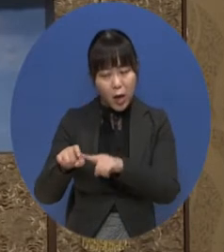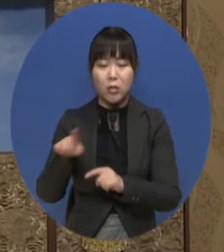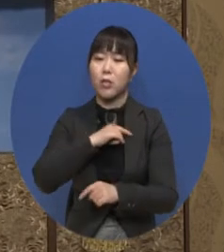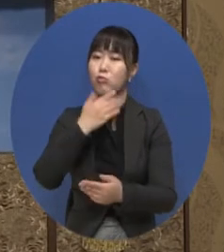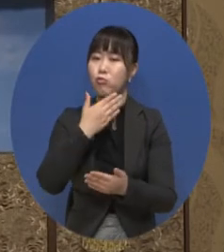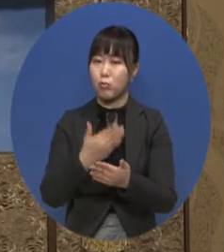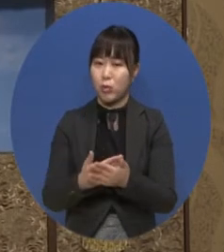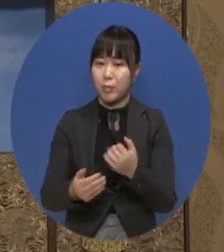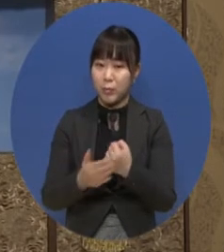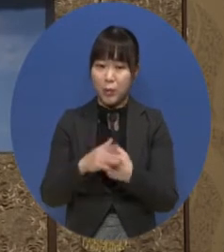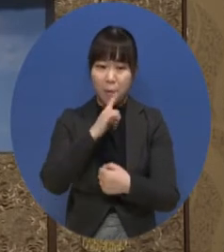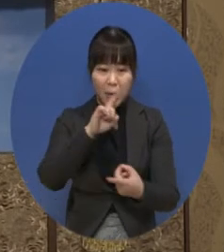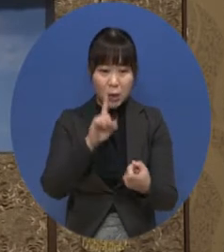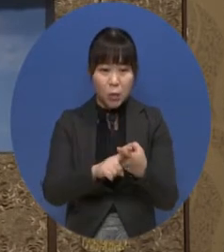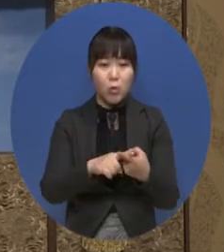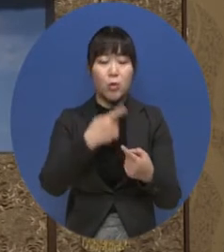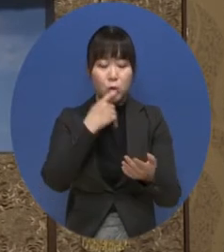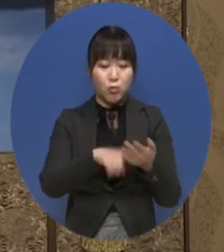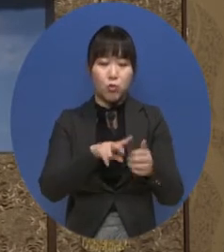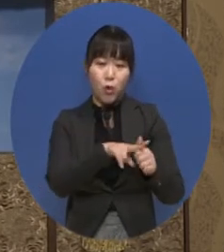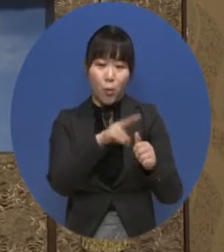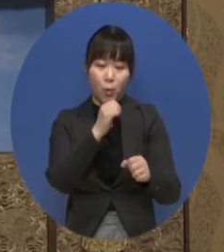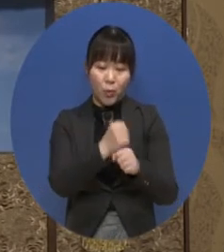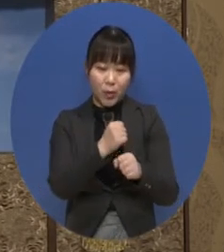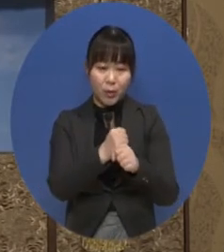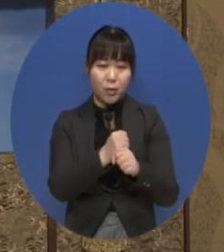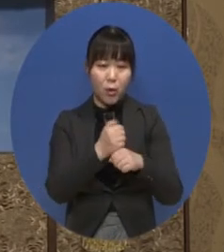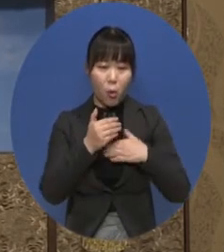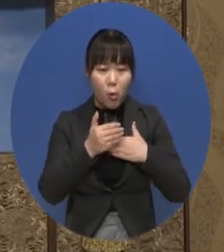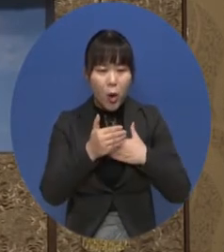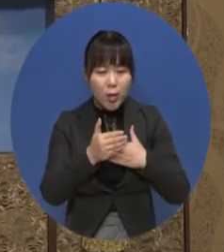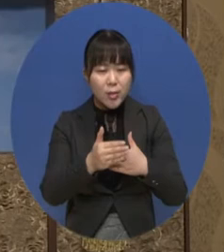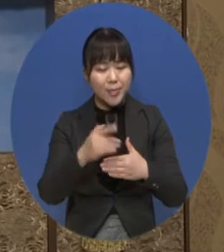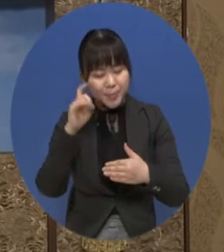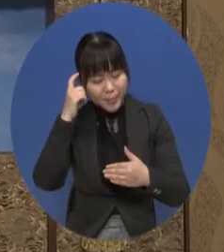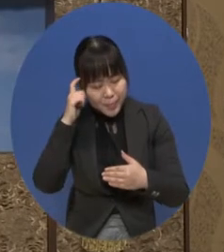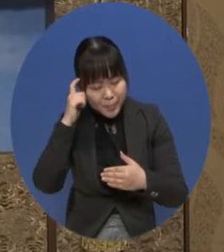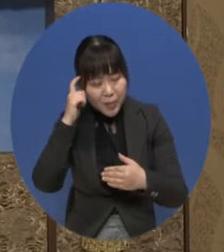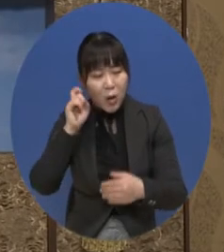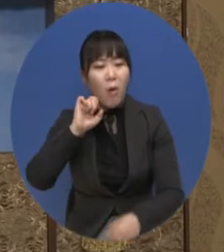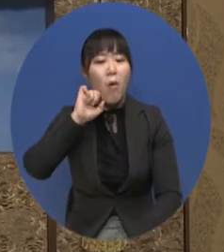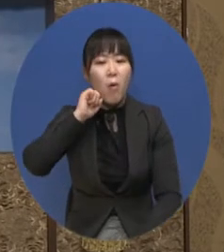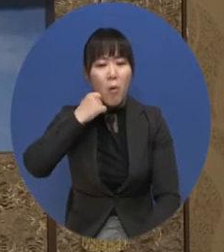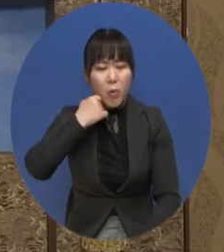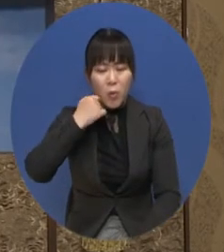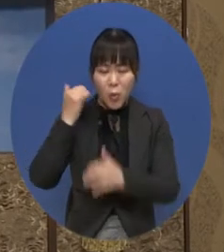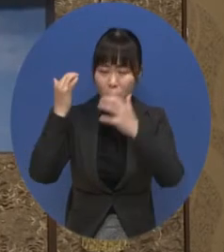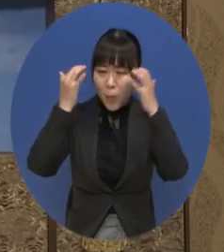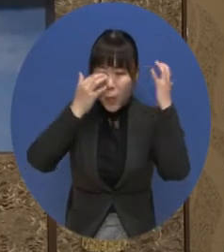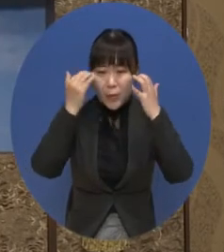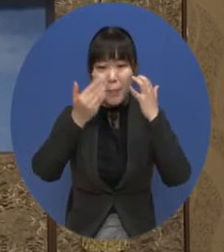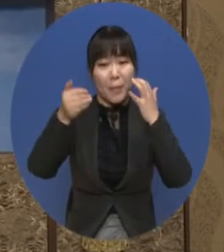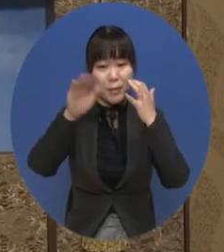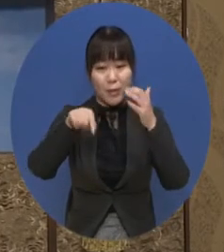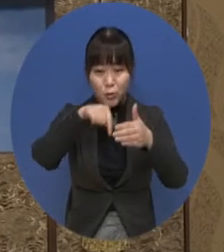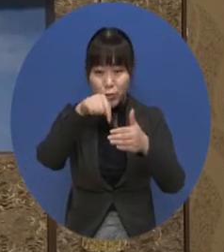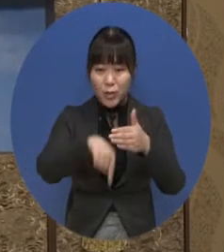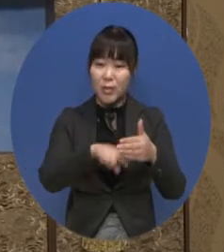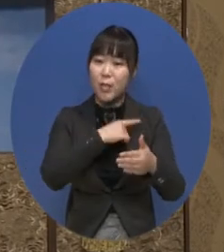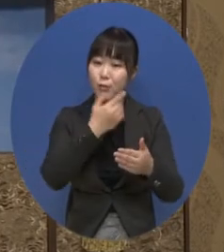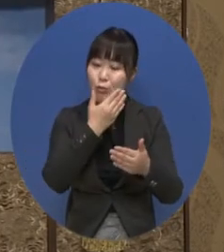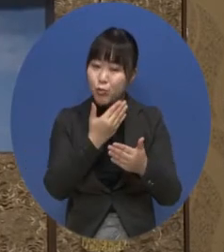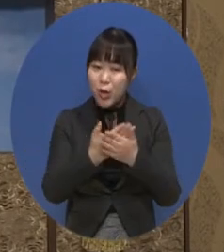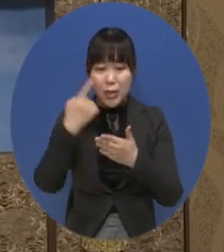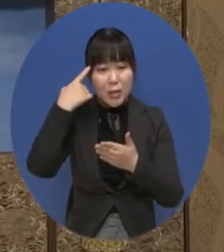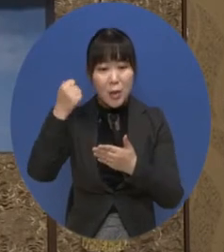때문에 말씀하신 대로 쉬운 정보를 만드는 과정이 굉장히 신중하고 어렵고 복잡한데 그중에서 가장